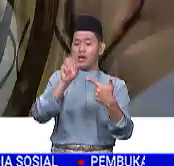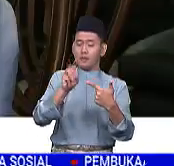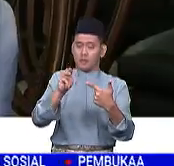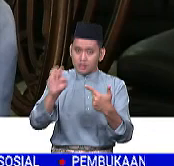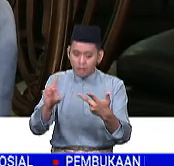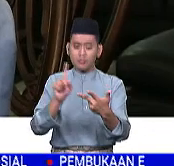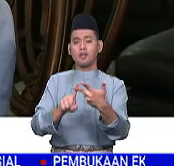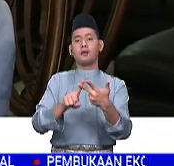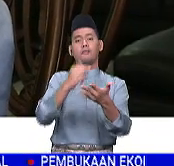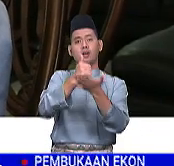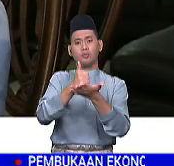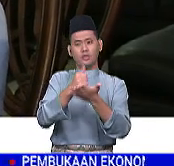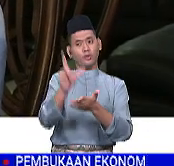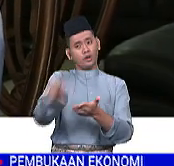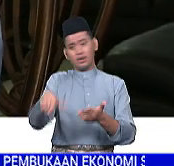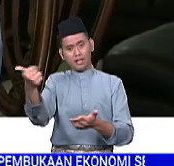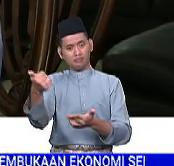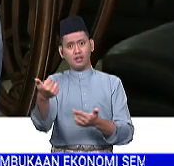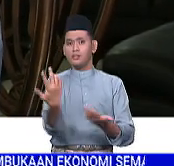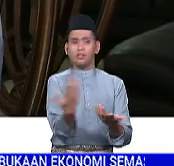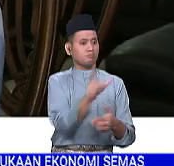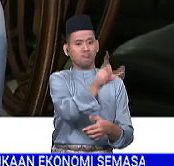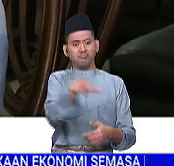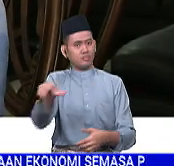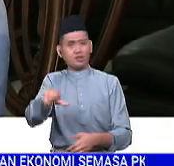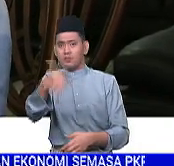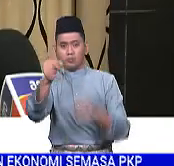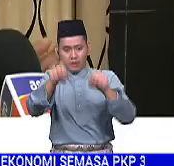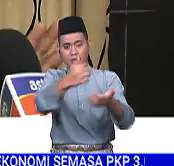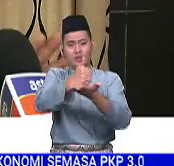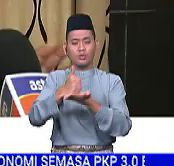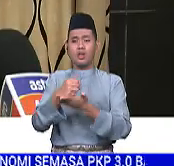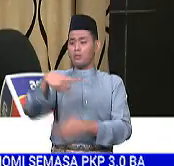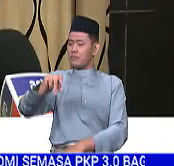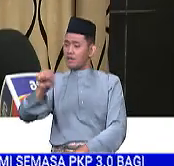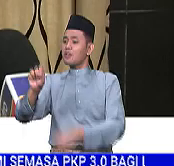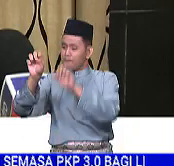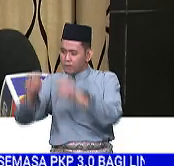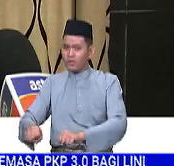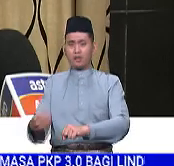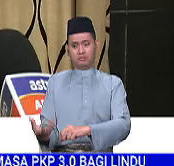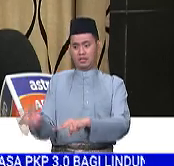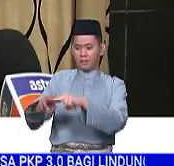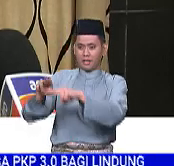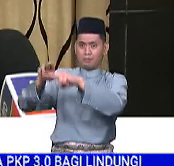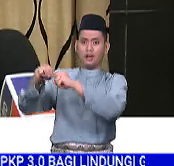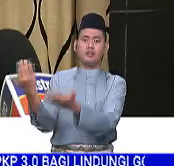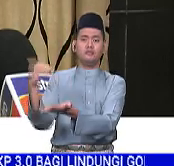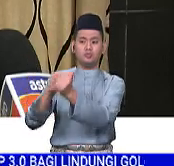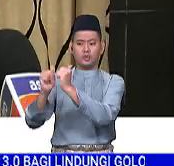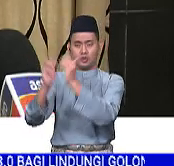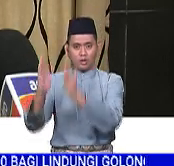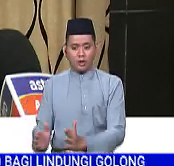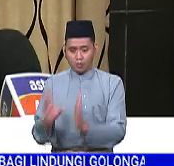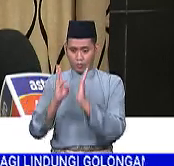serta bantuan kewangan dari pihak lain. Meskipun tanpa bantuan PSM, PSS masih mampu melahirkan ramai atlet berbakat sehingga mewakili